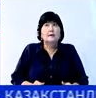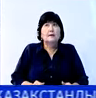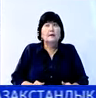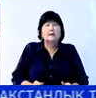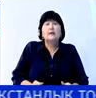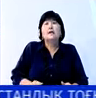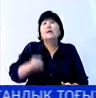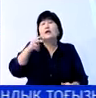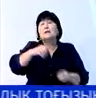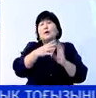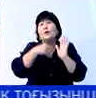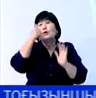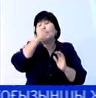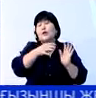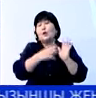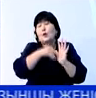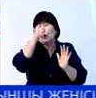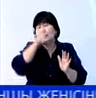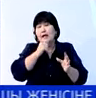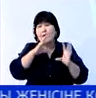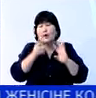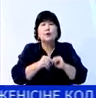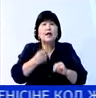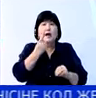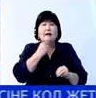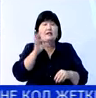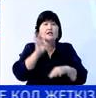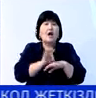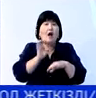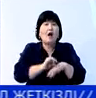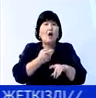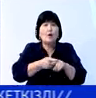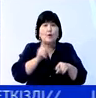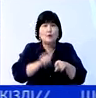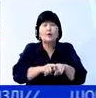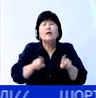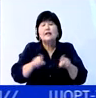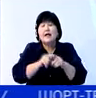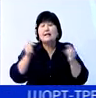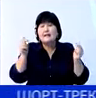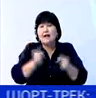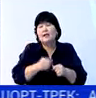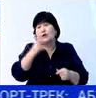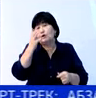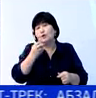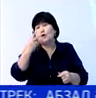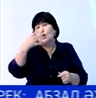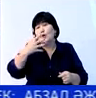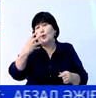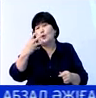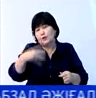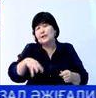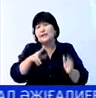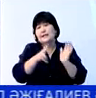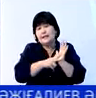года 2019 жылдың 9 ай қорытынсымен қызылша ауруының зертханалық жолмен нақтыланған 438 жағдай есепке